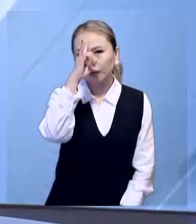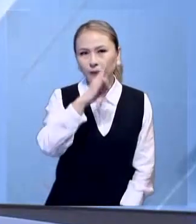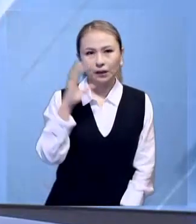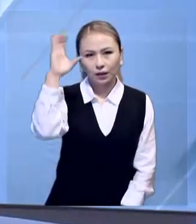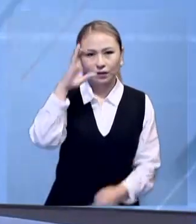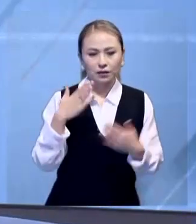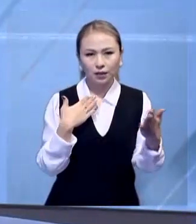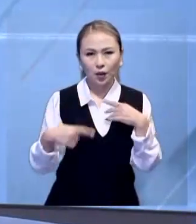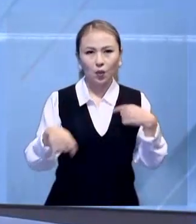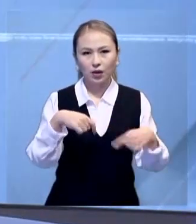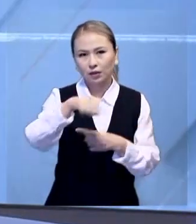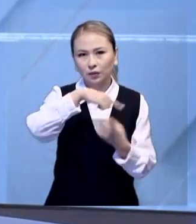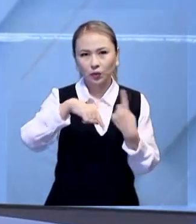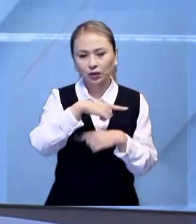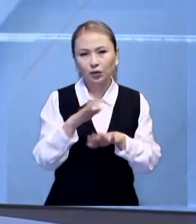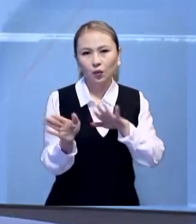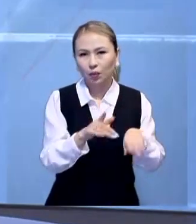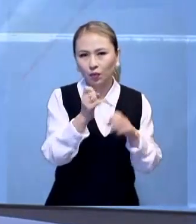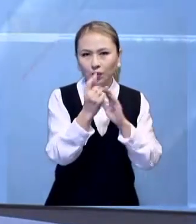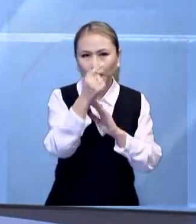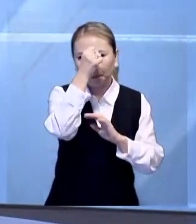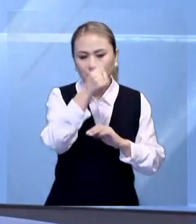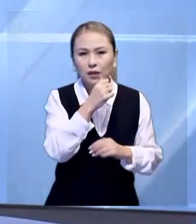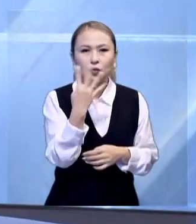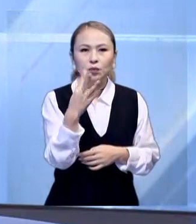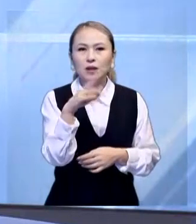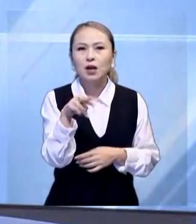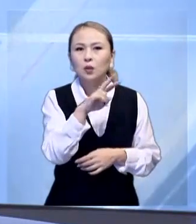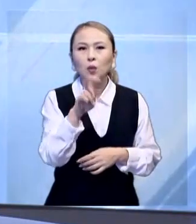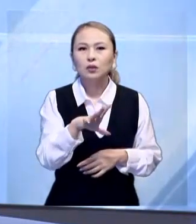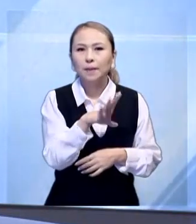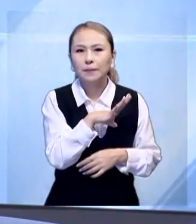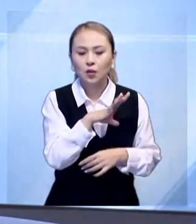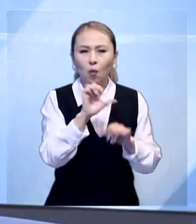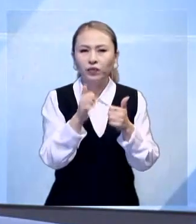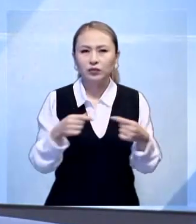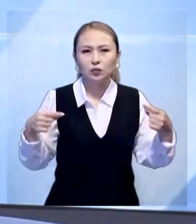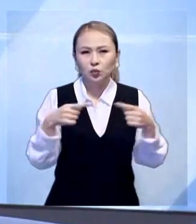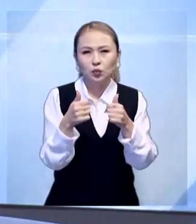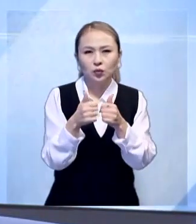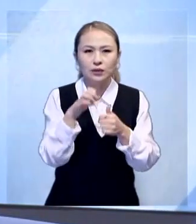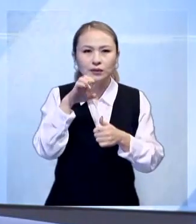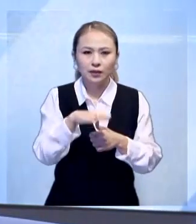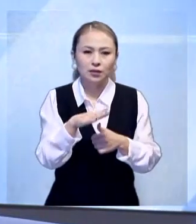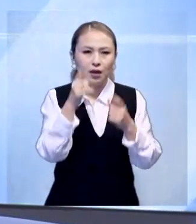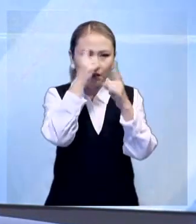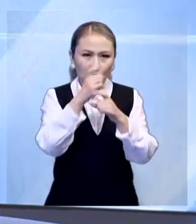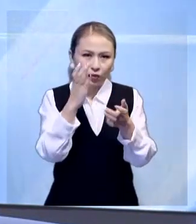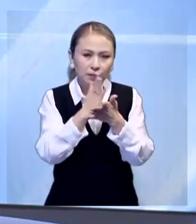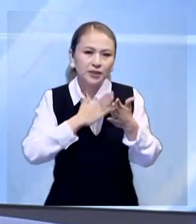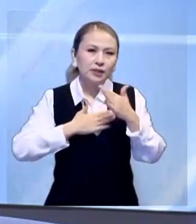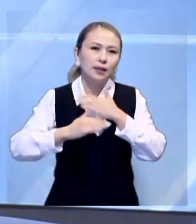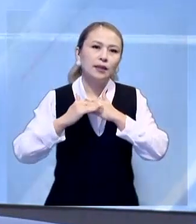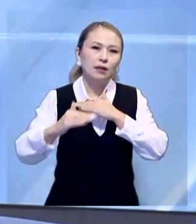Kazakistan ve Özbekistan arasındaki tavar aynalımı ötken 11 ayda 4 milyard dolardan astı. Resmi direkte körşimizden statistika agentliği haberlap